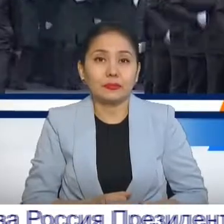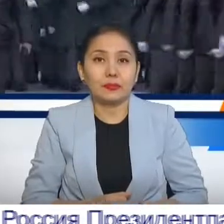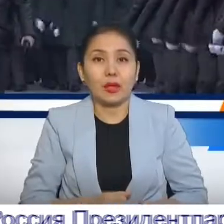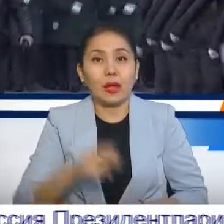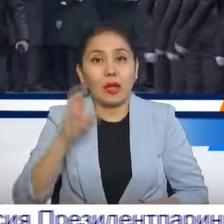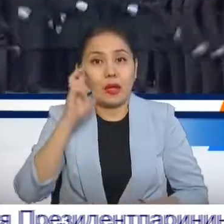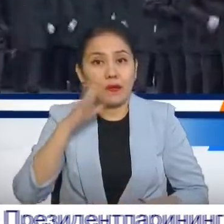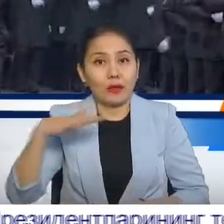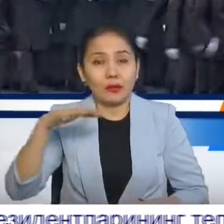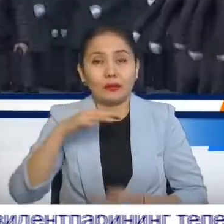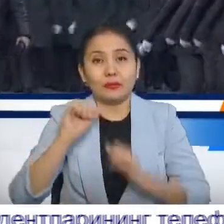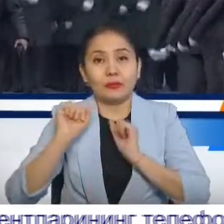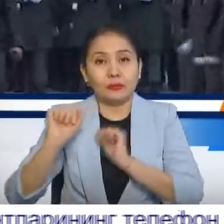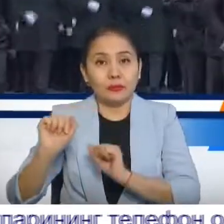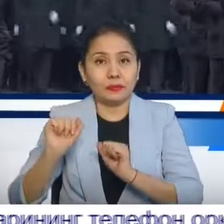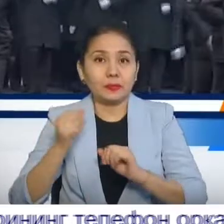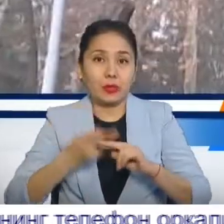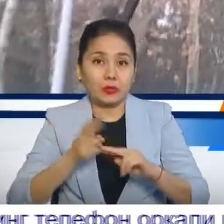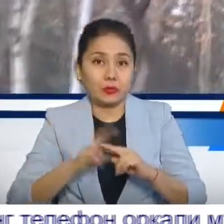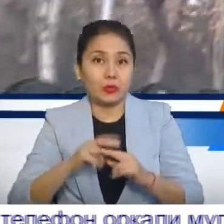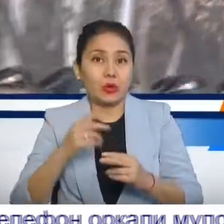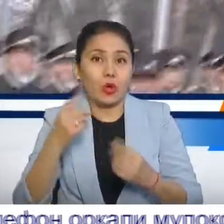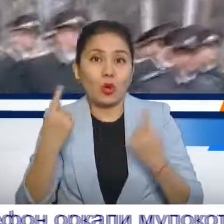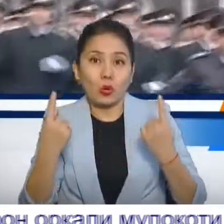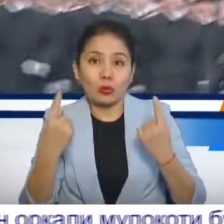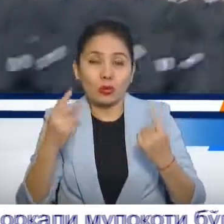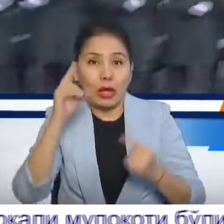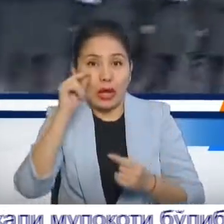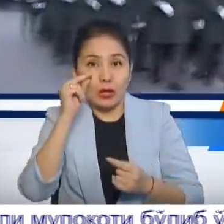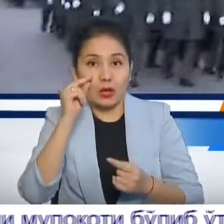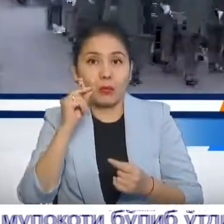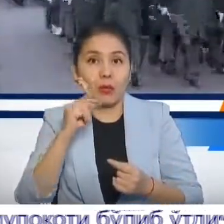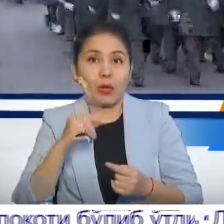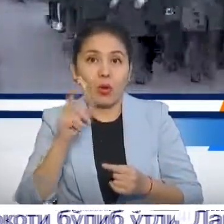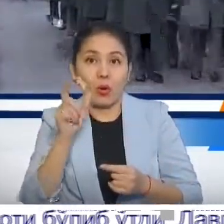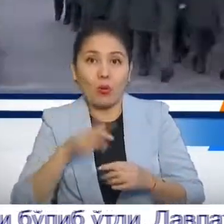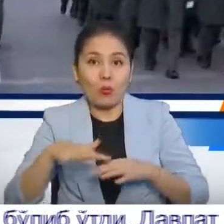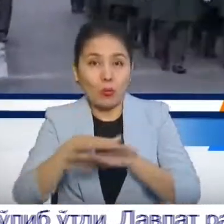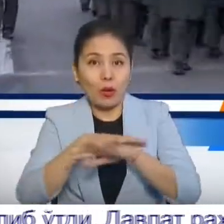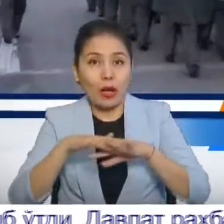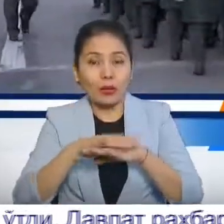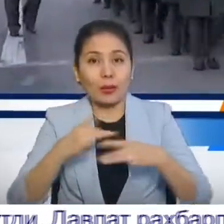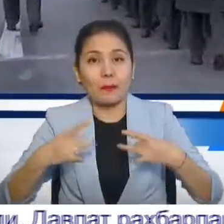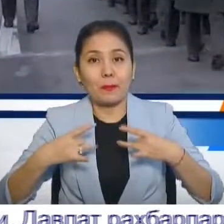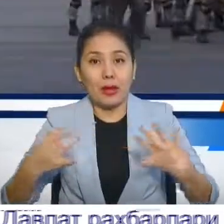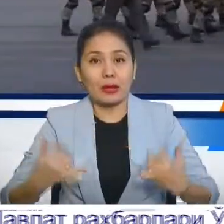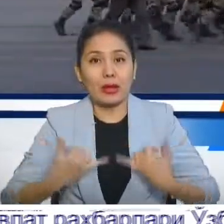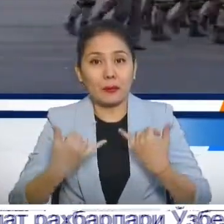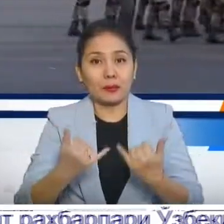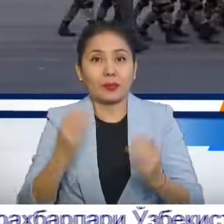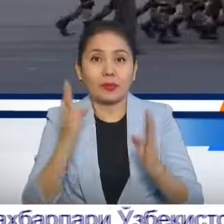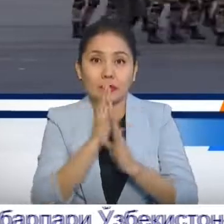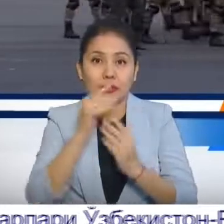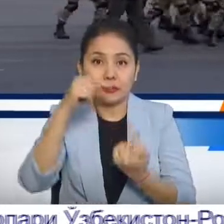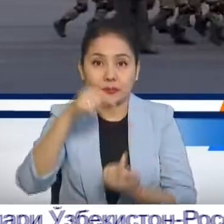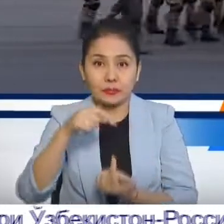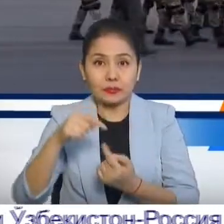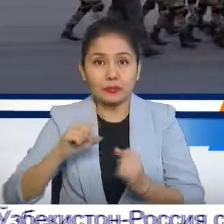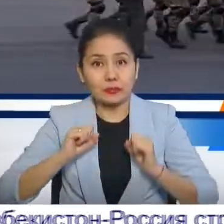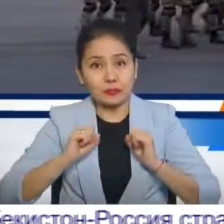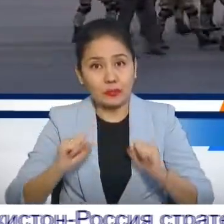Ватан химоячилари куни. Ушбу қутлуғ айём том маънодаги умумхалқ байрамига. Азалдан халқимизга хос бўлган ватанпарварлик, мардлик